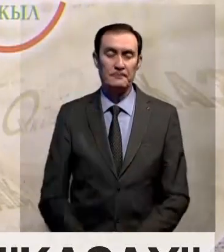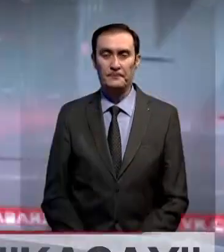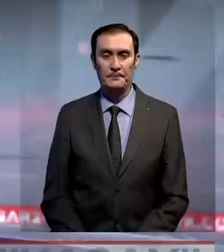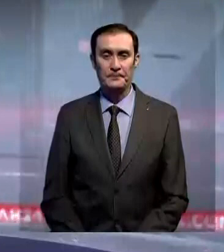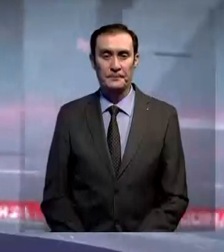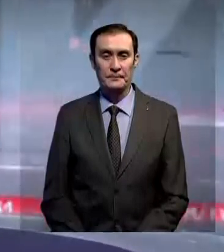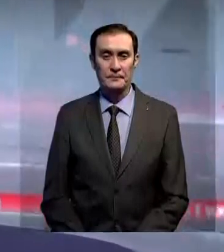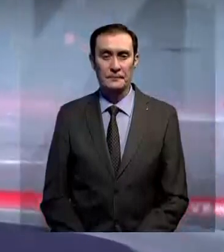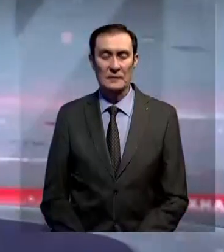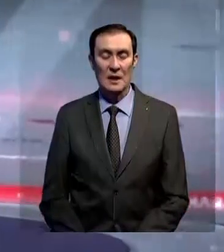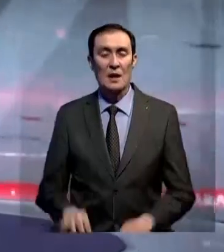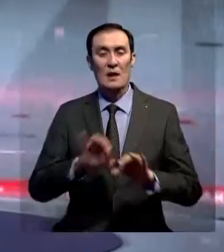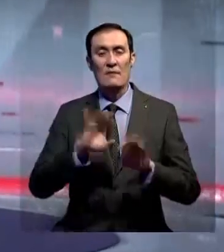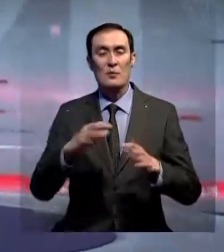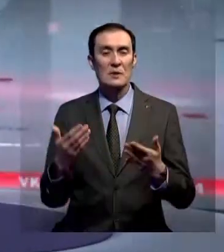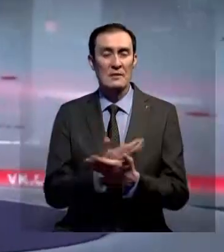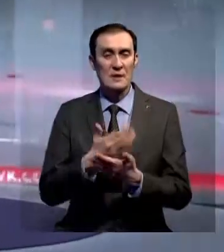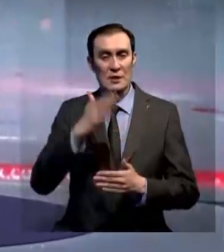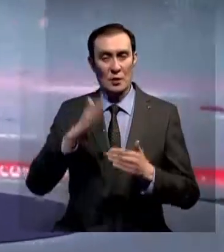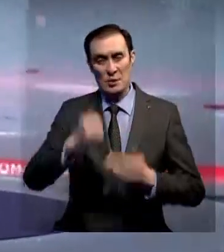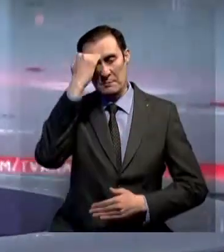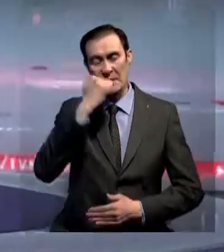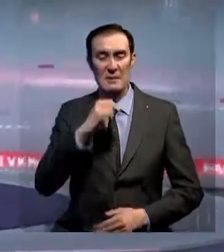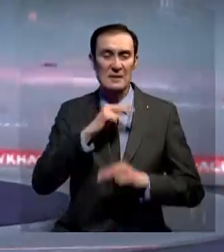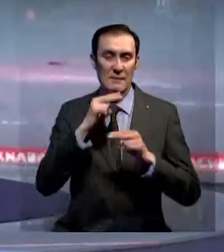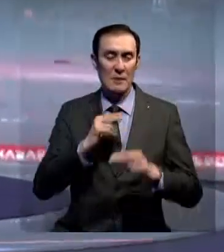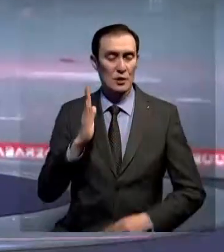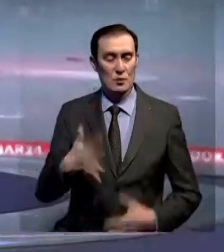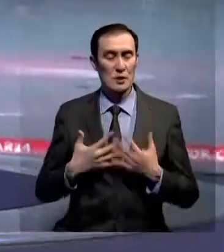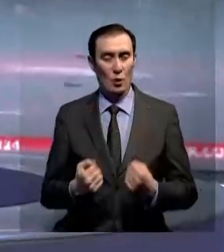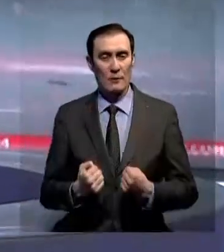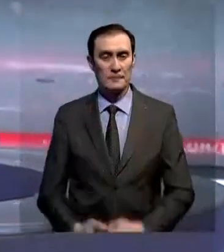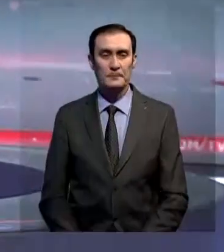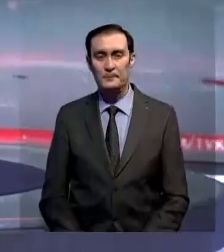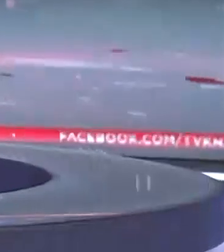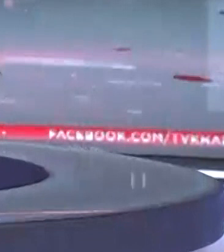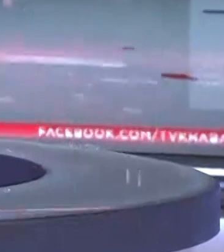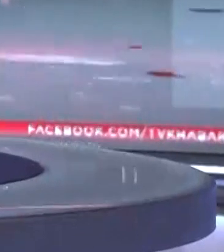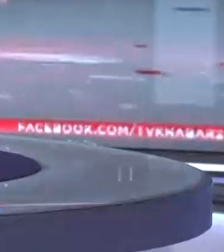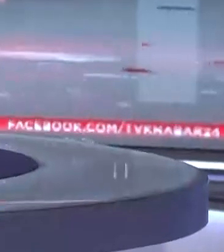На этом наш выпуск завершен. Спасибо, что были с нами. Всего доброго.